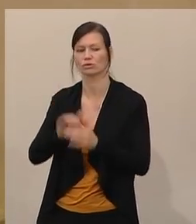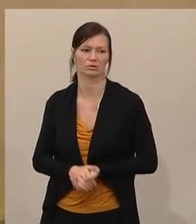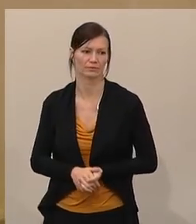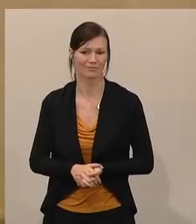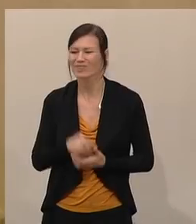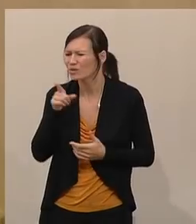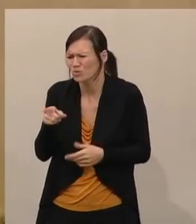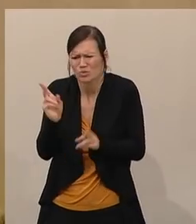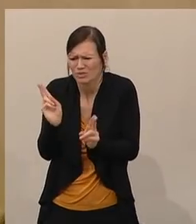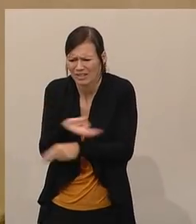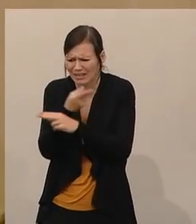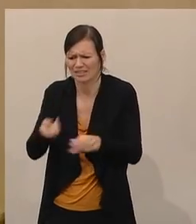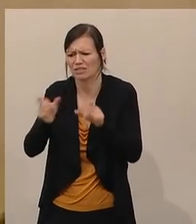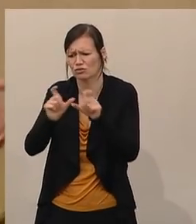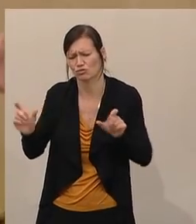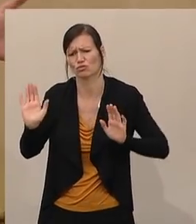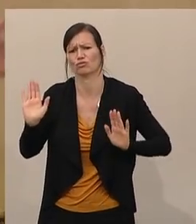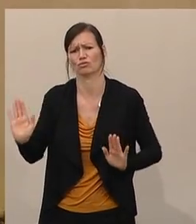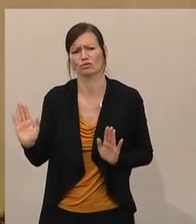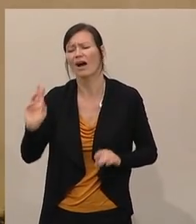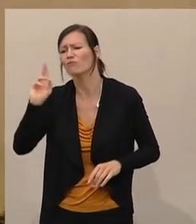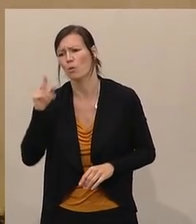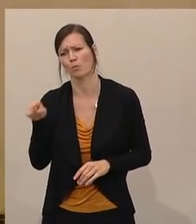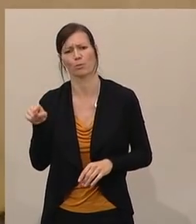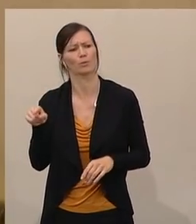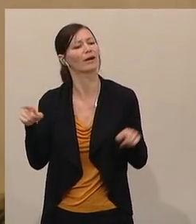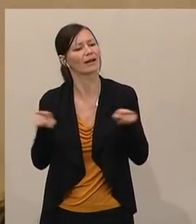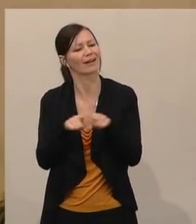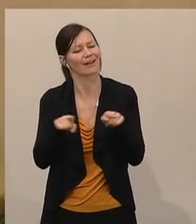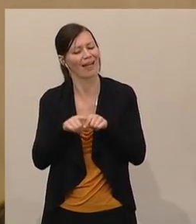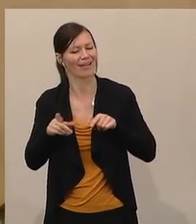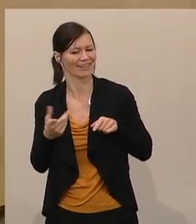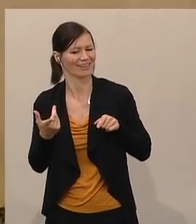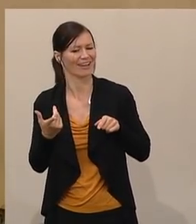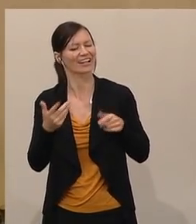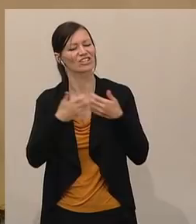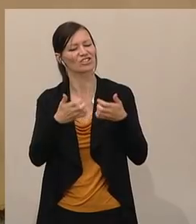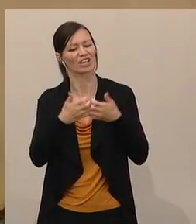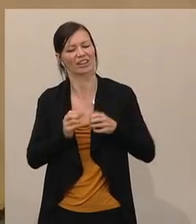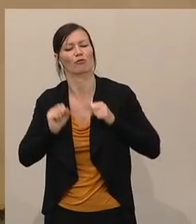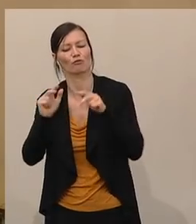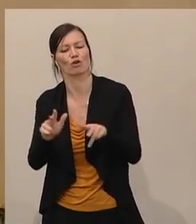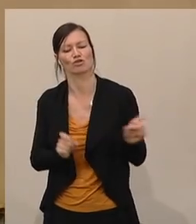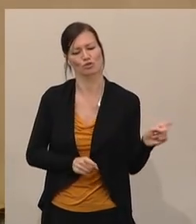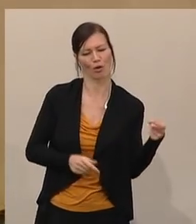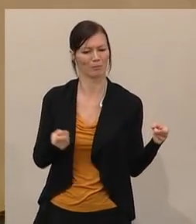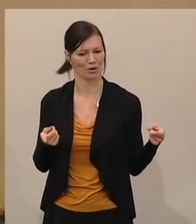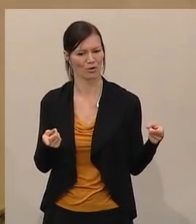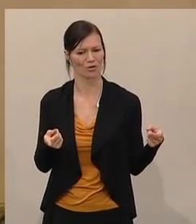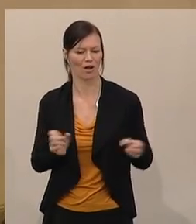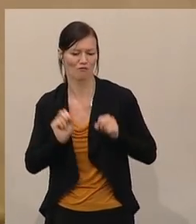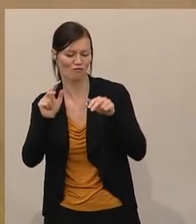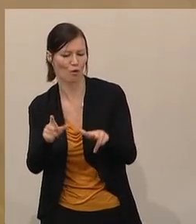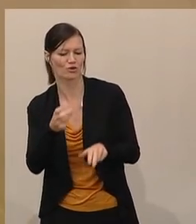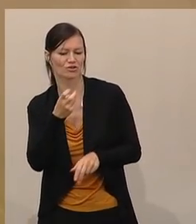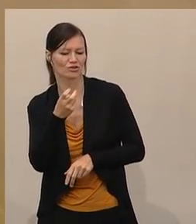Du kannst nichts dafür. Es ist doch wie in dem Gleichnis vom Frosch und dem Skorpion. Der Frosch will den